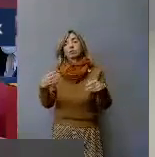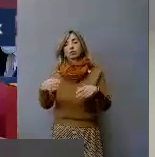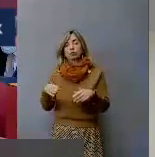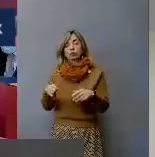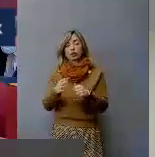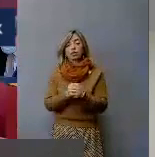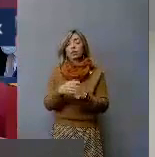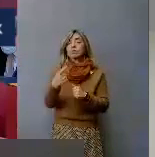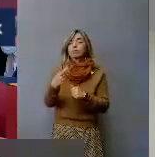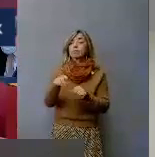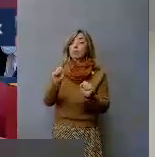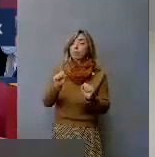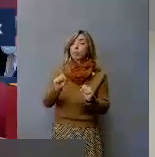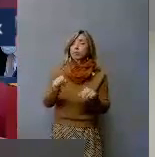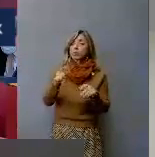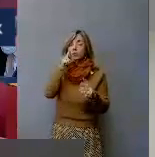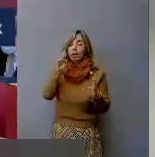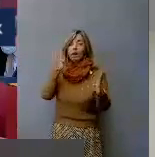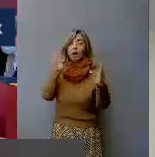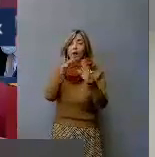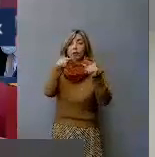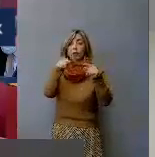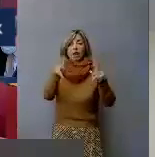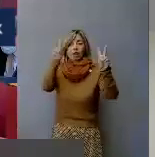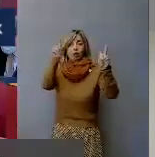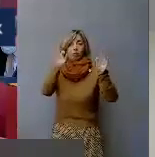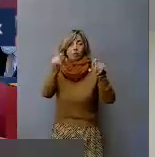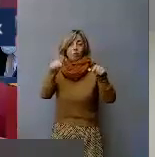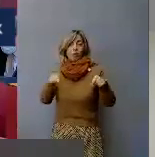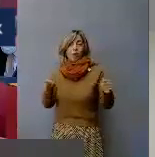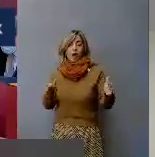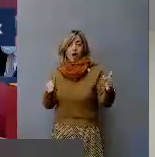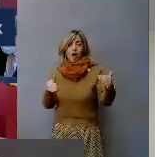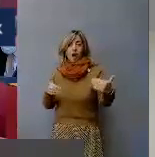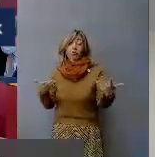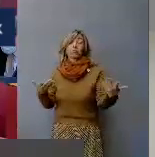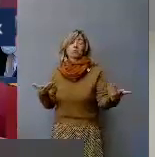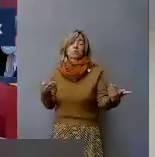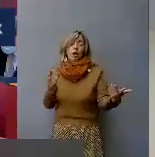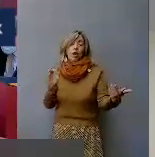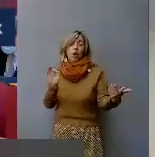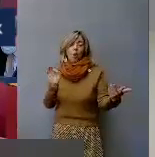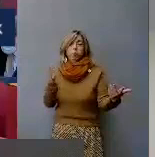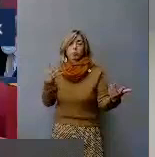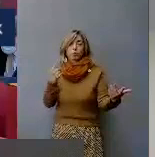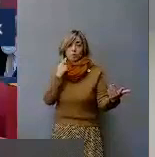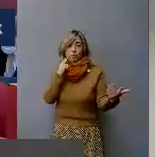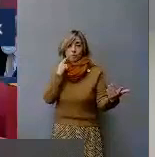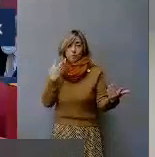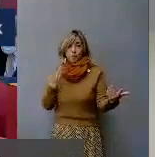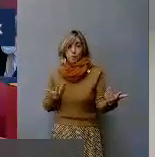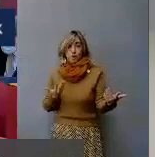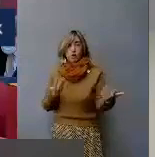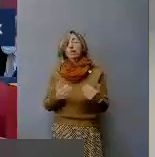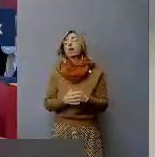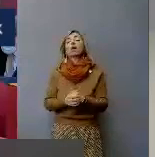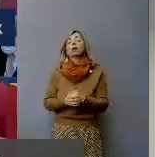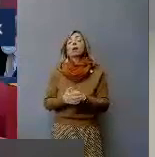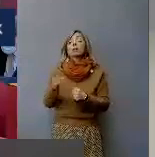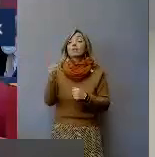l'opportunità anche di affrontare questi temi in aula è un'opportunità davvero abbiamo avuto modo di discutere